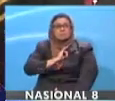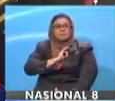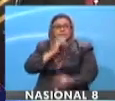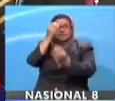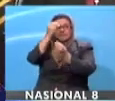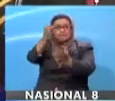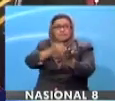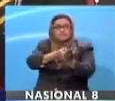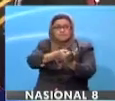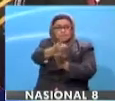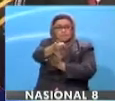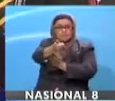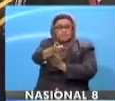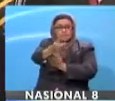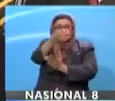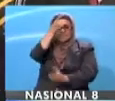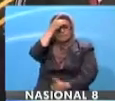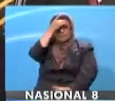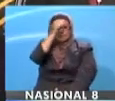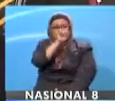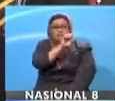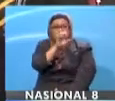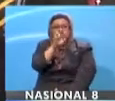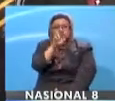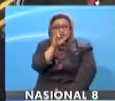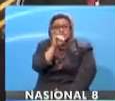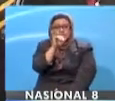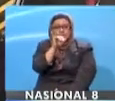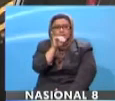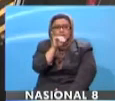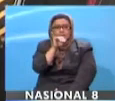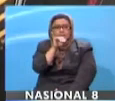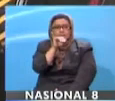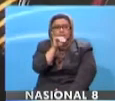amanah kepada Datuk Seri dengan Datuk Seri